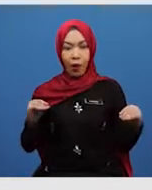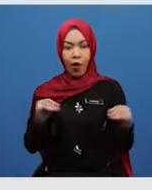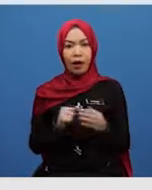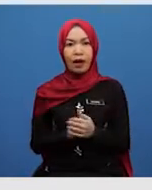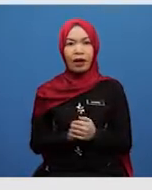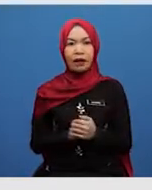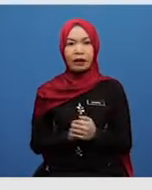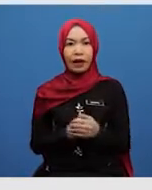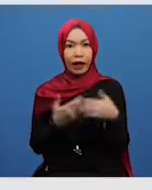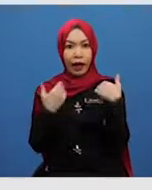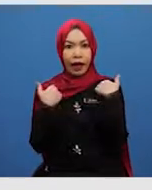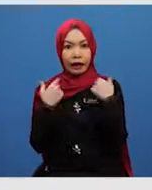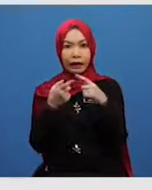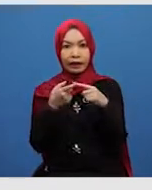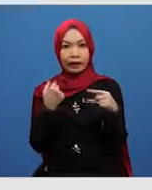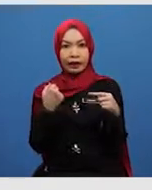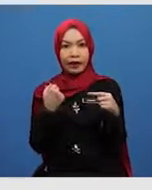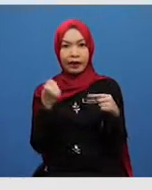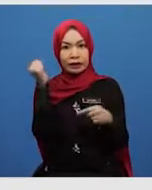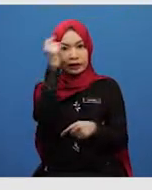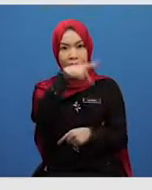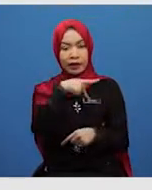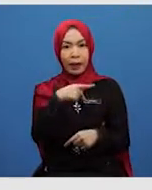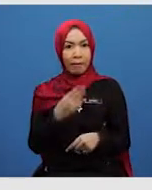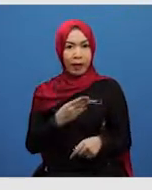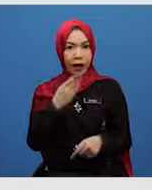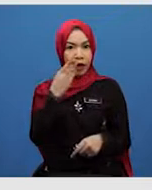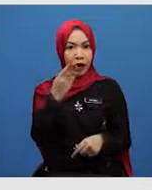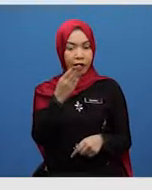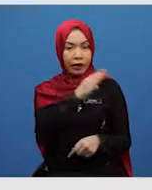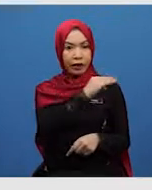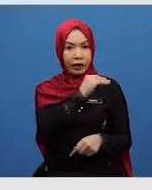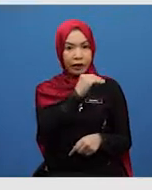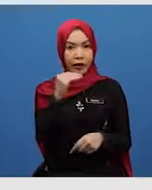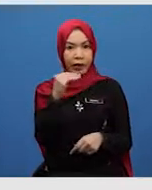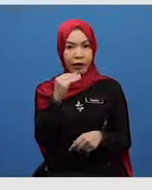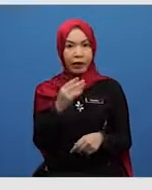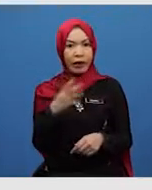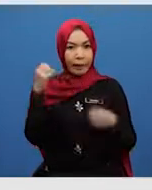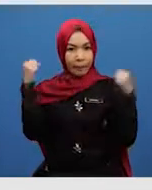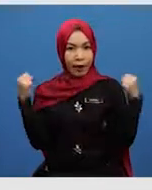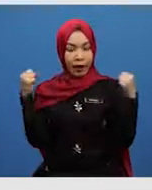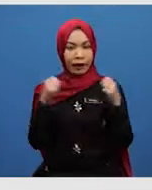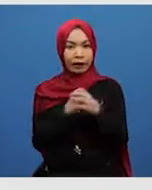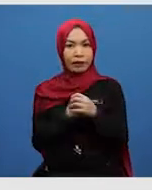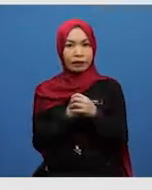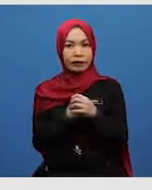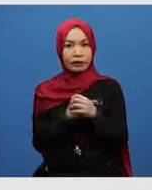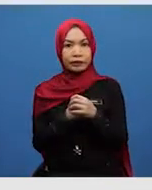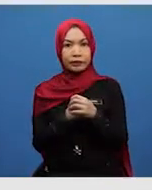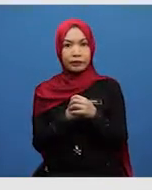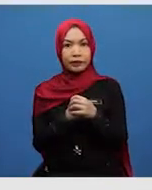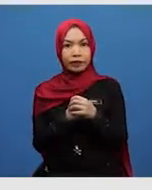muncul dari sikap berani dan keperwiraan seseorang tokoh yang mencapai kewibawaan